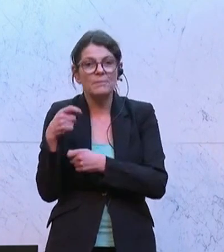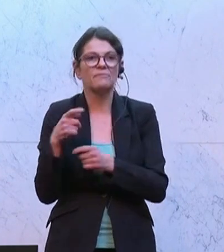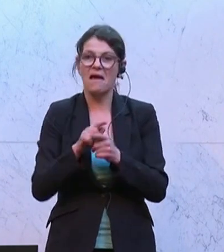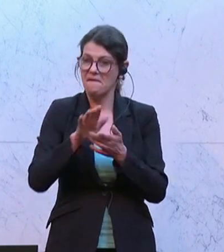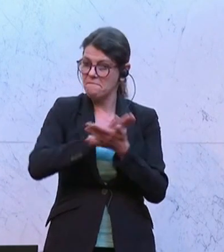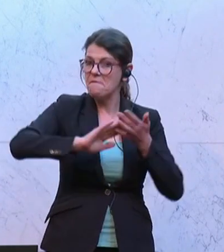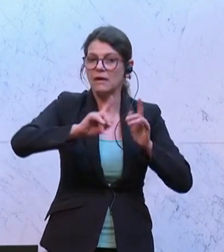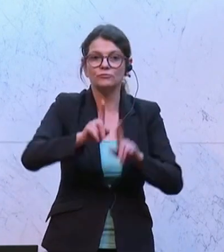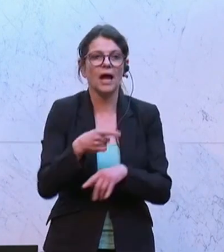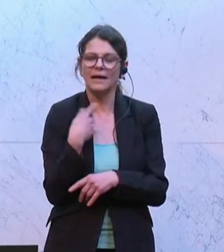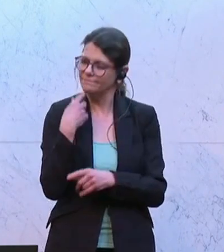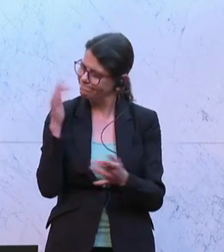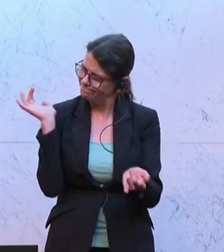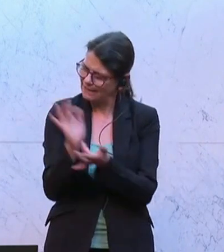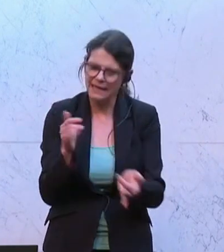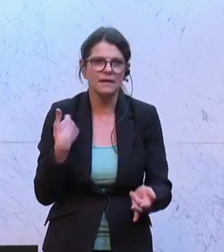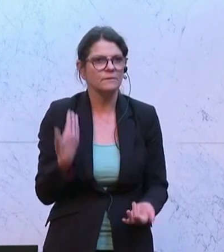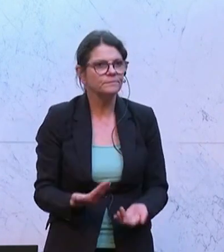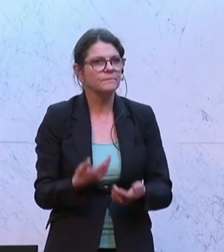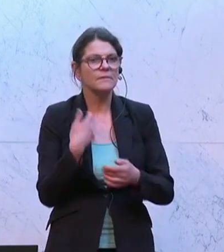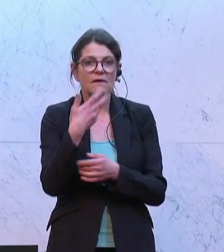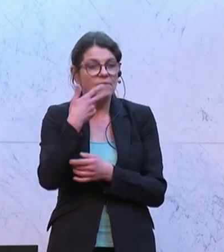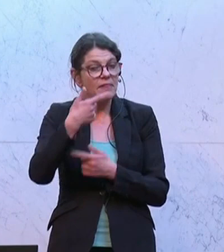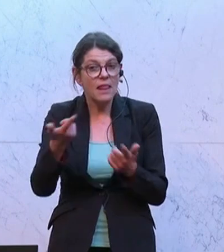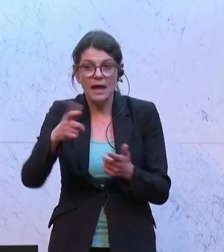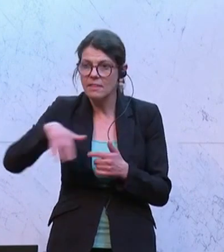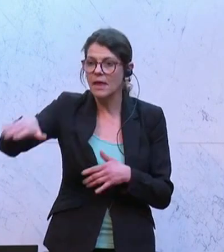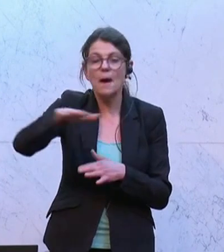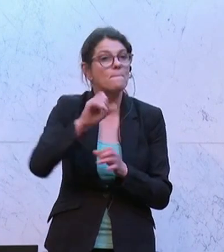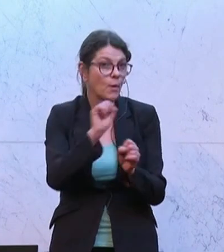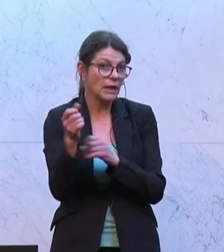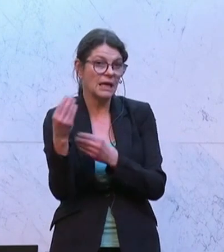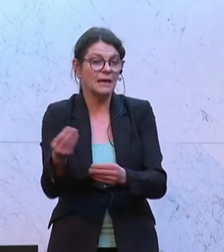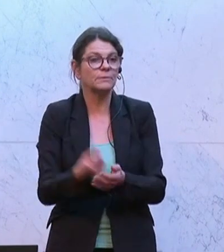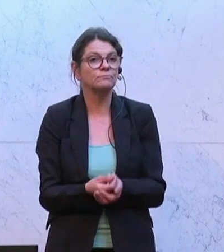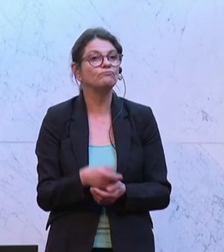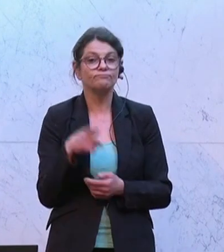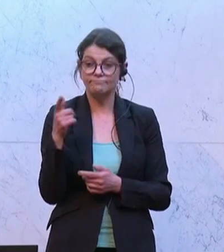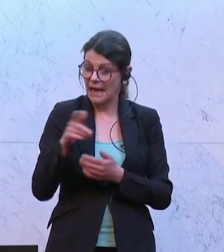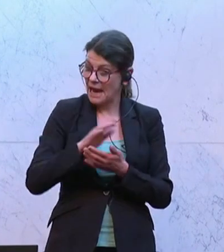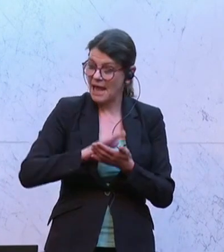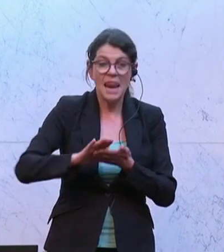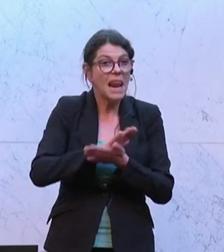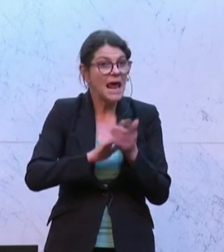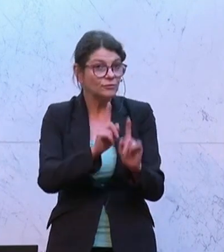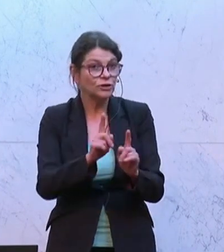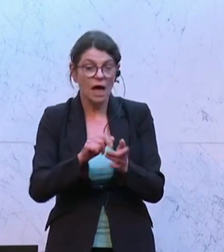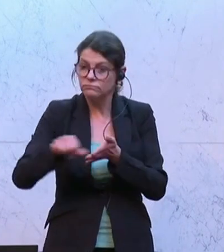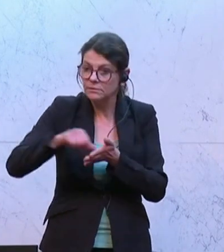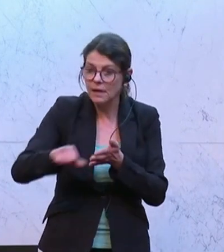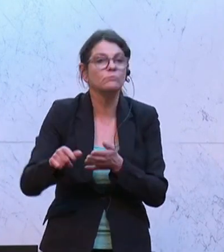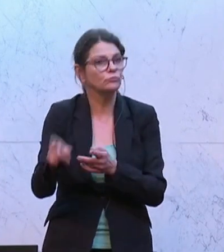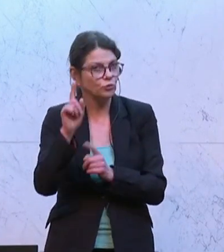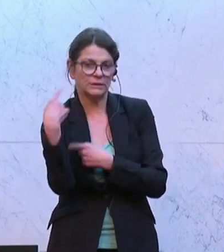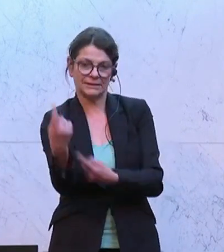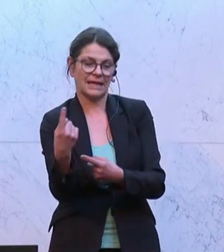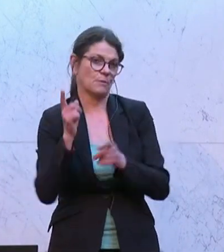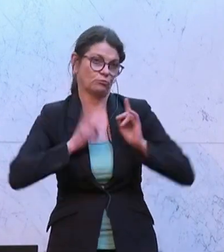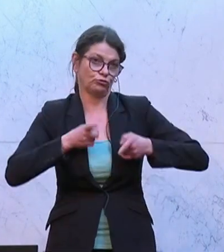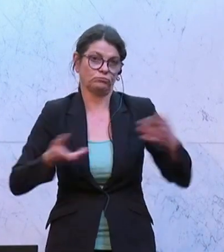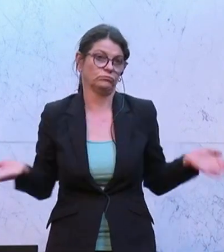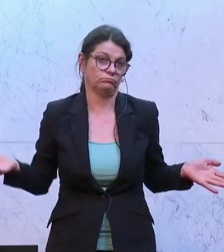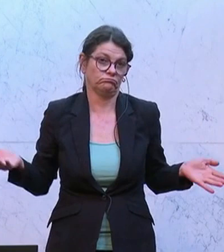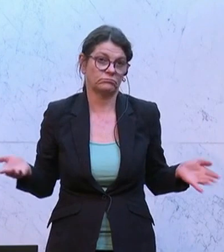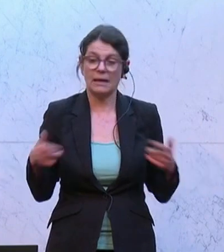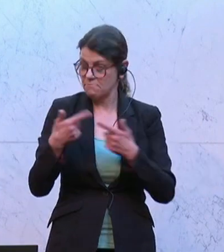den Kampf an. Wir werden den Ländern die Möglichkeit geben, die Höhe der Leerstandsabgabe erstmals frei zu bestimmen. Damit